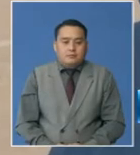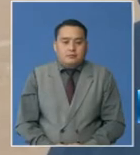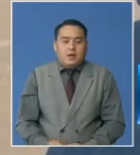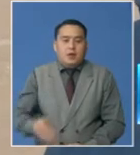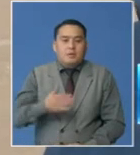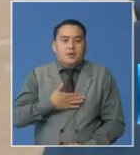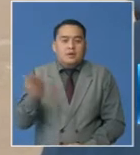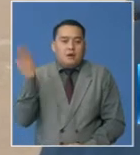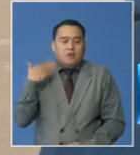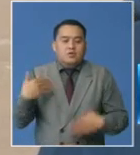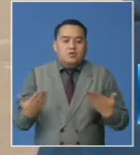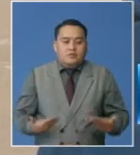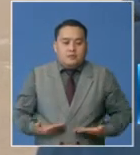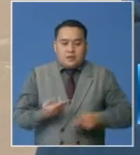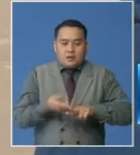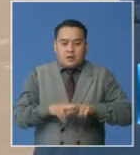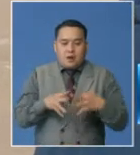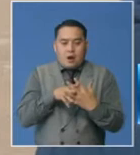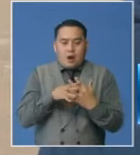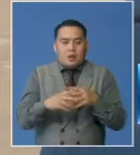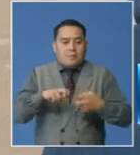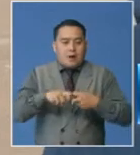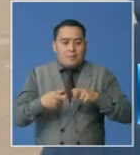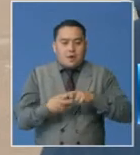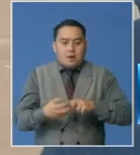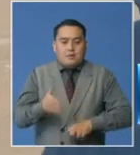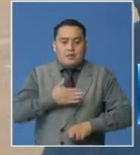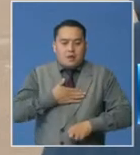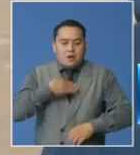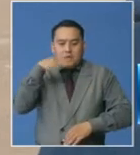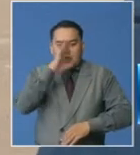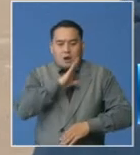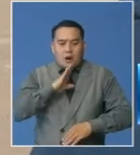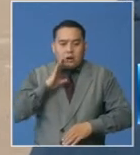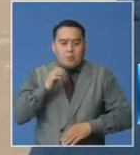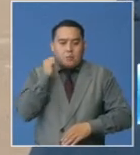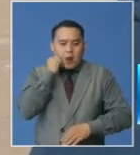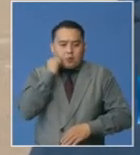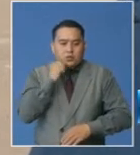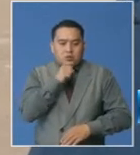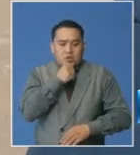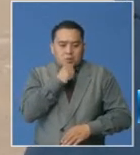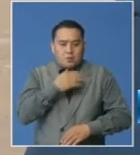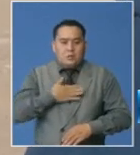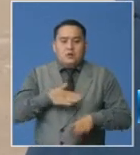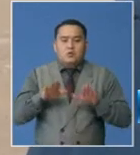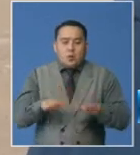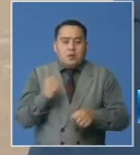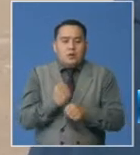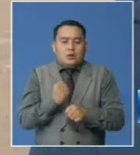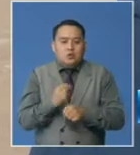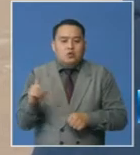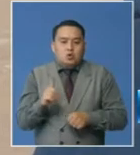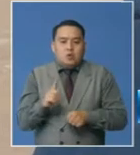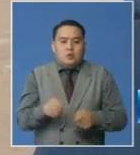Мы уже давно живем в этом ауле. Эта проблема касалась еще наших родителей, бабушек, дедушек. Что мы только не делали,